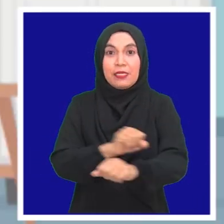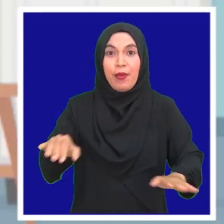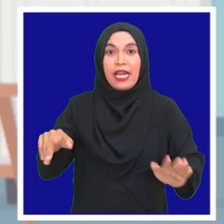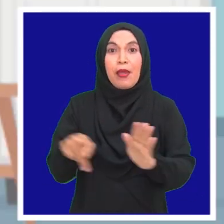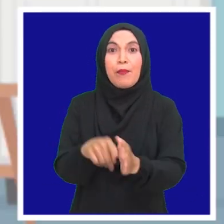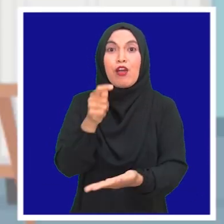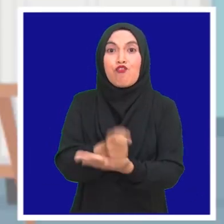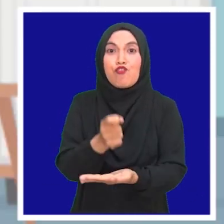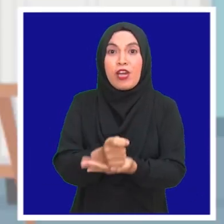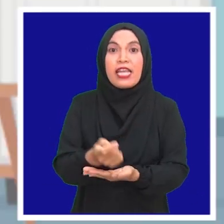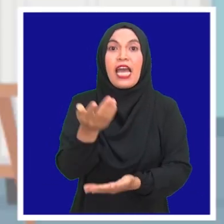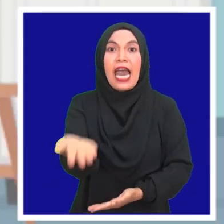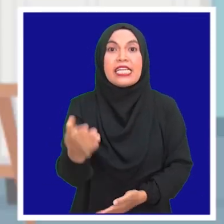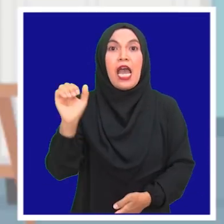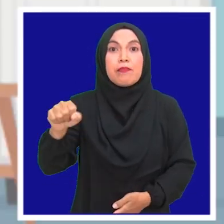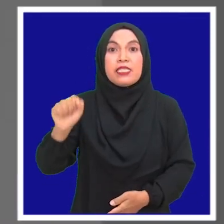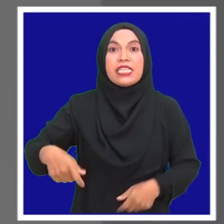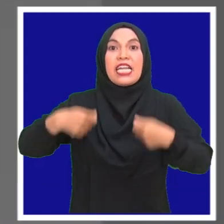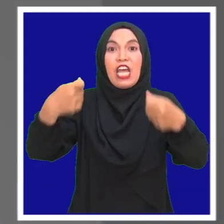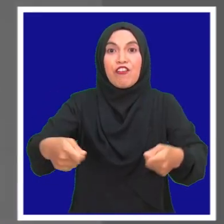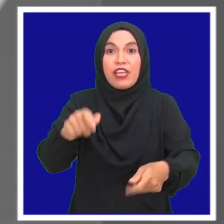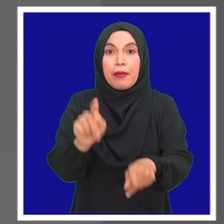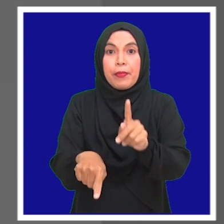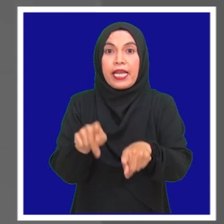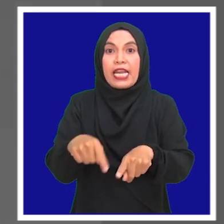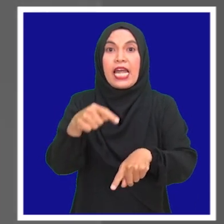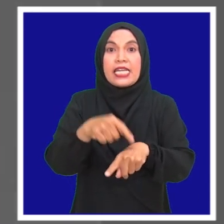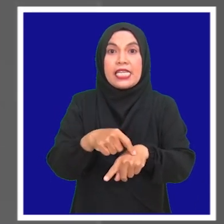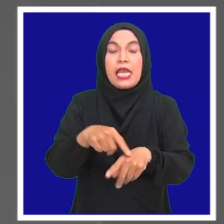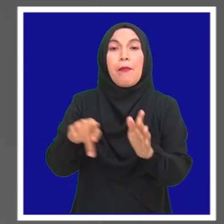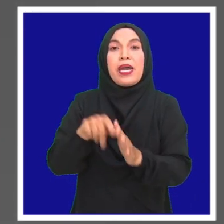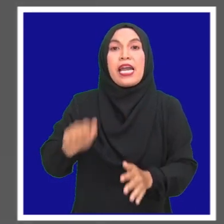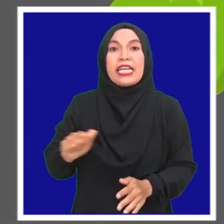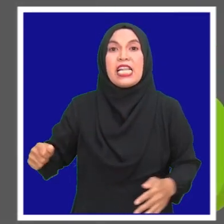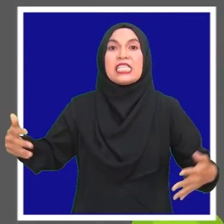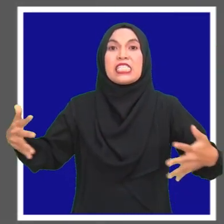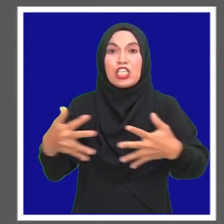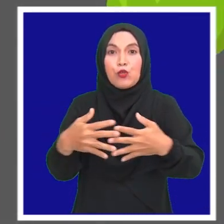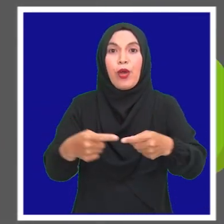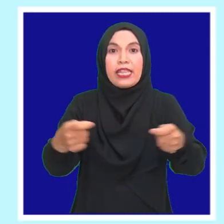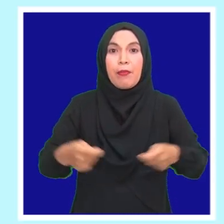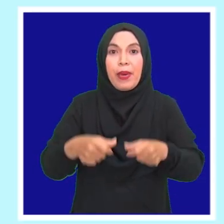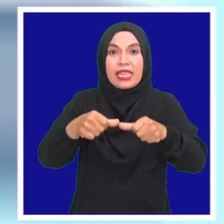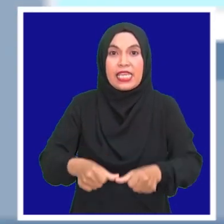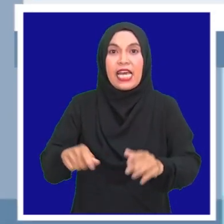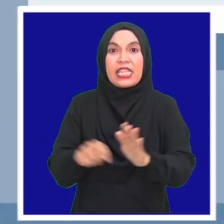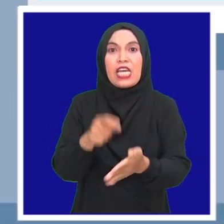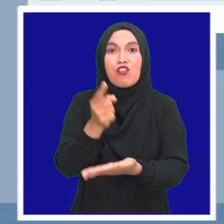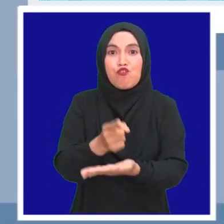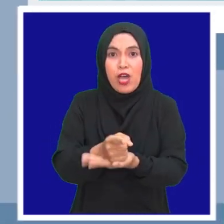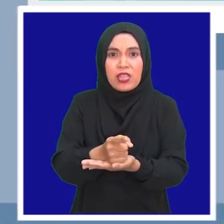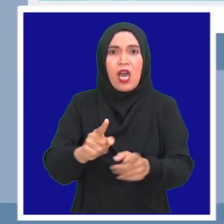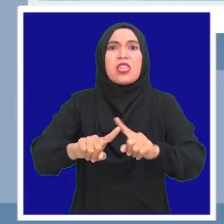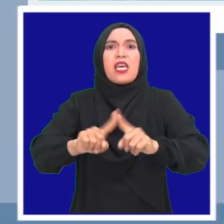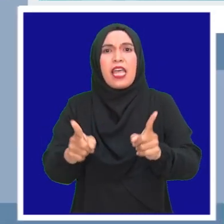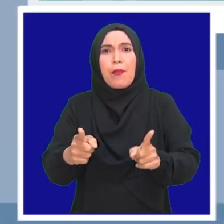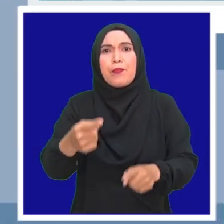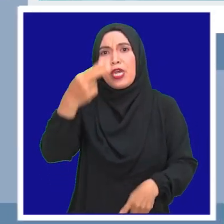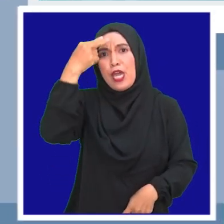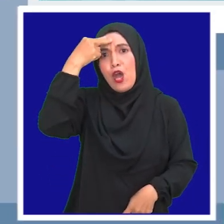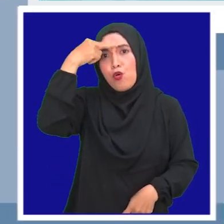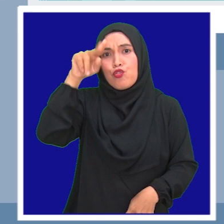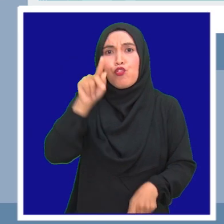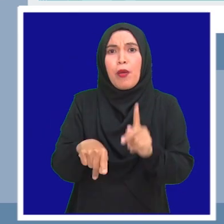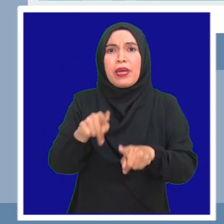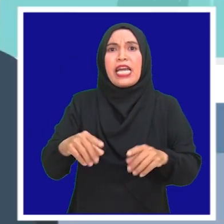Salaku penggugat, anjen tiasa ngadaptarkeun perkara di pengadilan nurutkeun padumukan tergugat. Tapi kanggo perkara